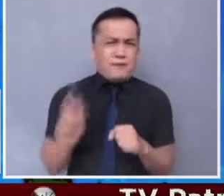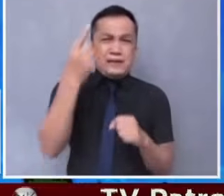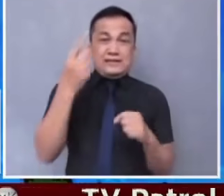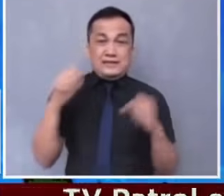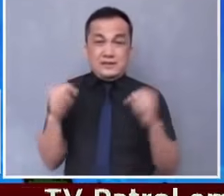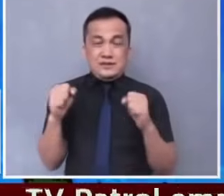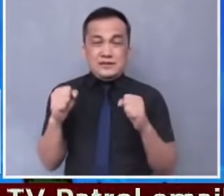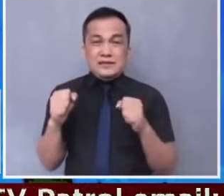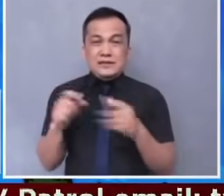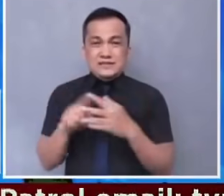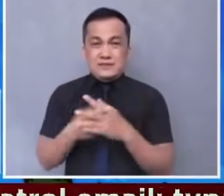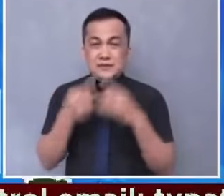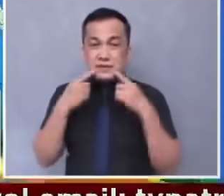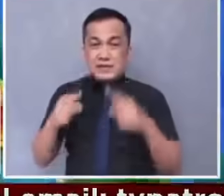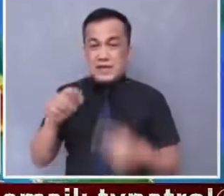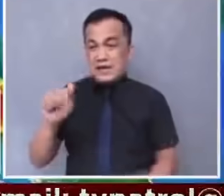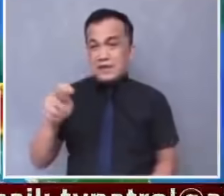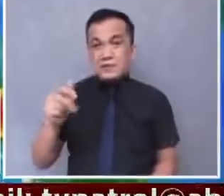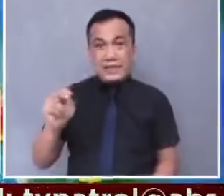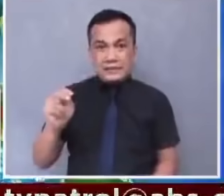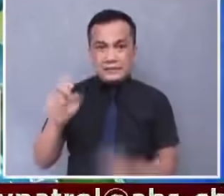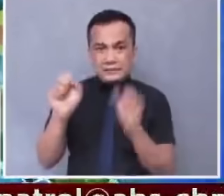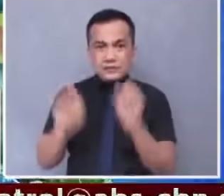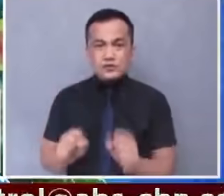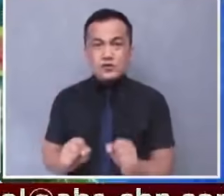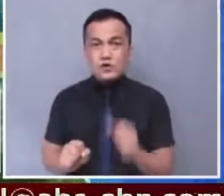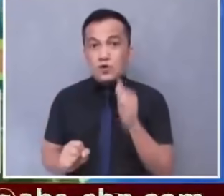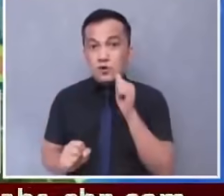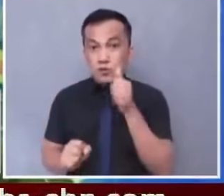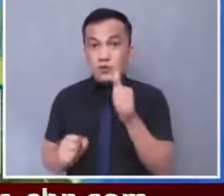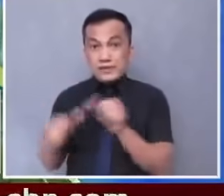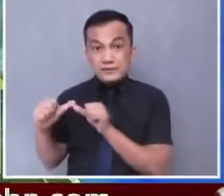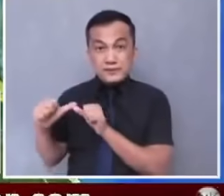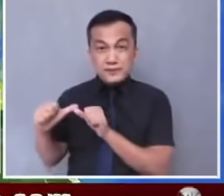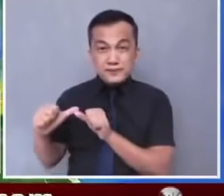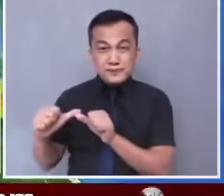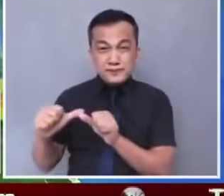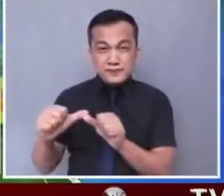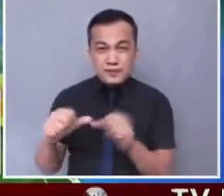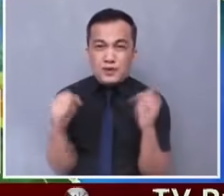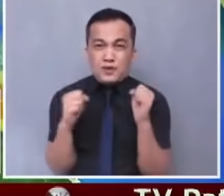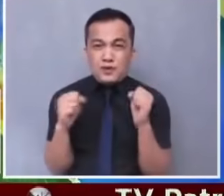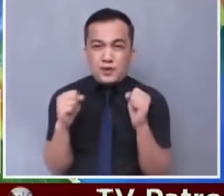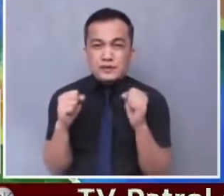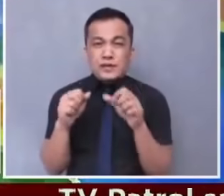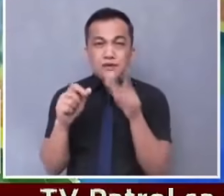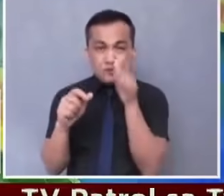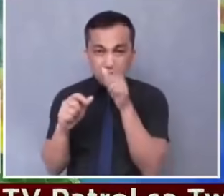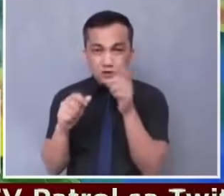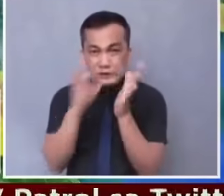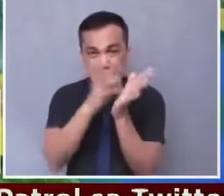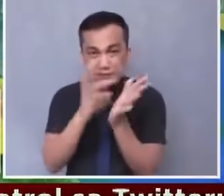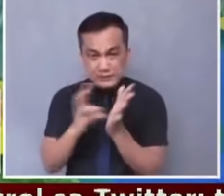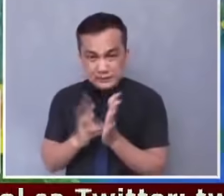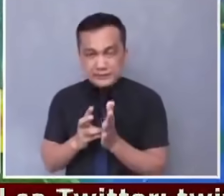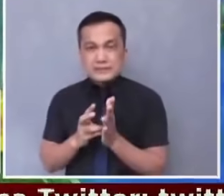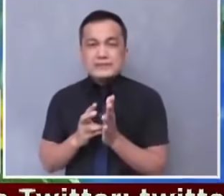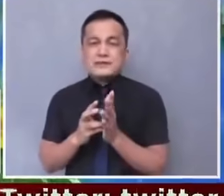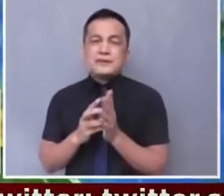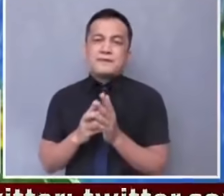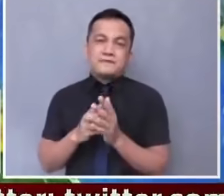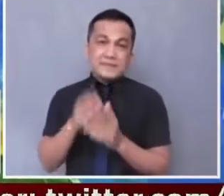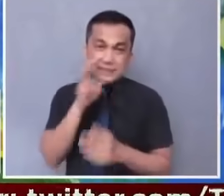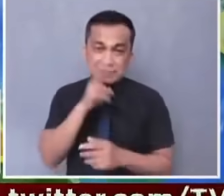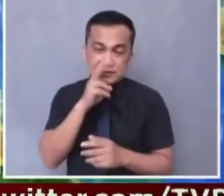amihan season. Bukas, magpapatuloy po ang sweater weather sa Luzon at ilang lugar sa Visayas. Ayon sa The